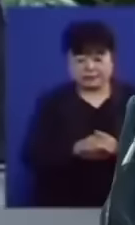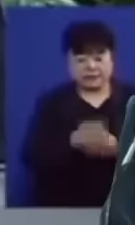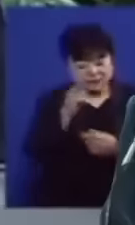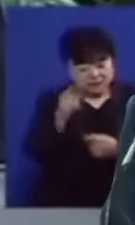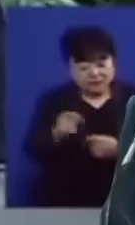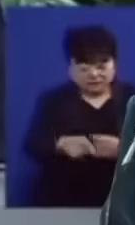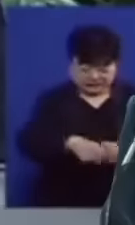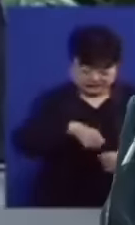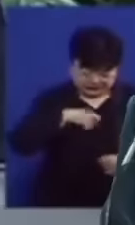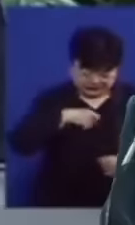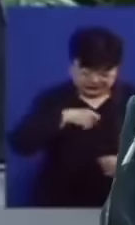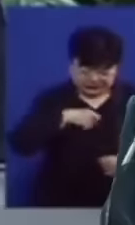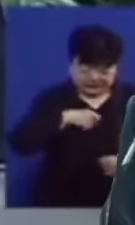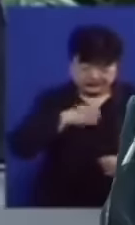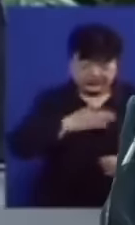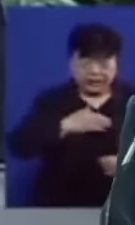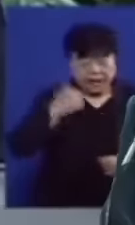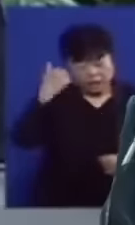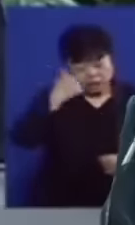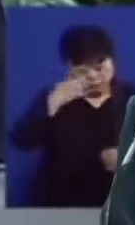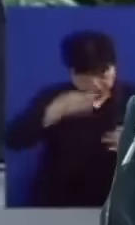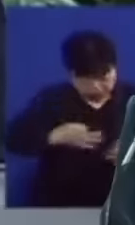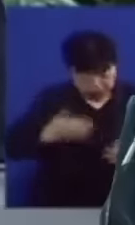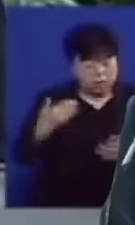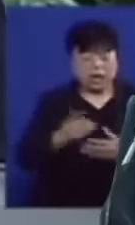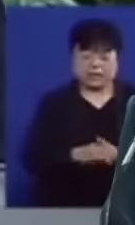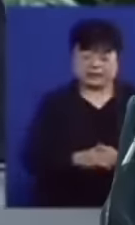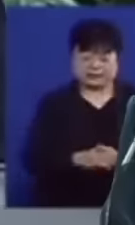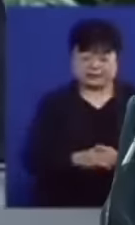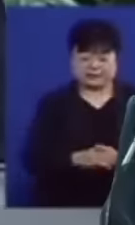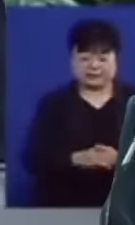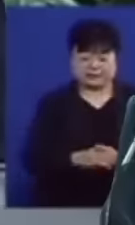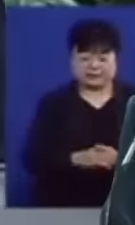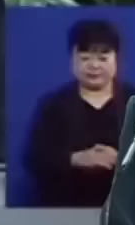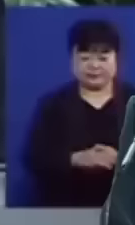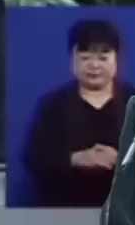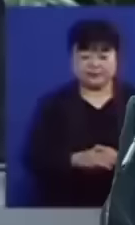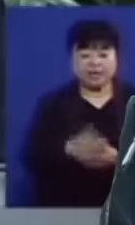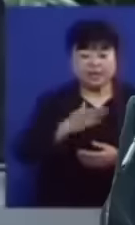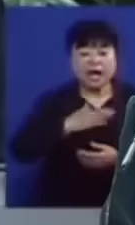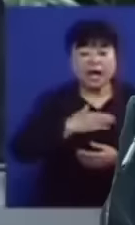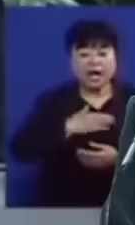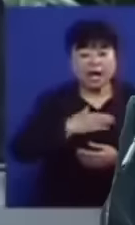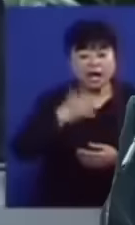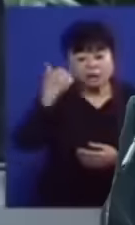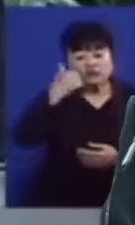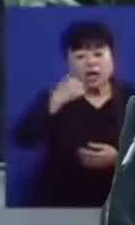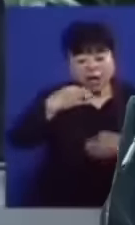그것은 진실로 자기가 누군지를 말하는 것이 아닙니다. 너의 정체성이 뭐냐?